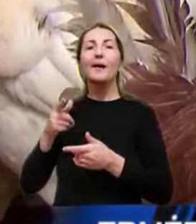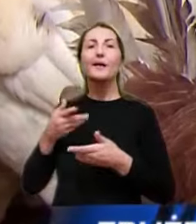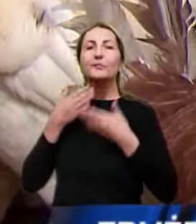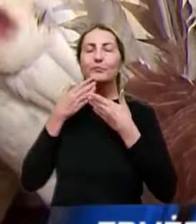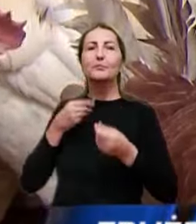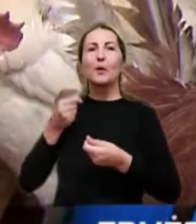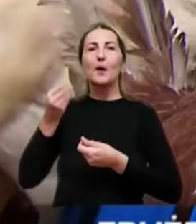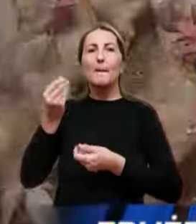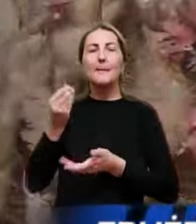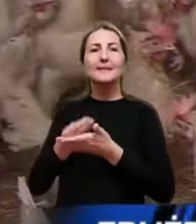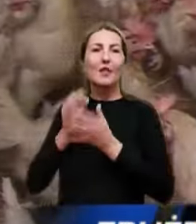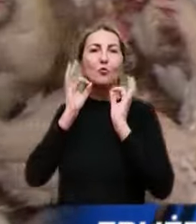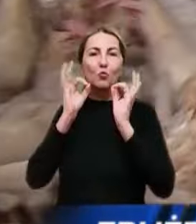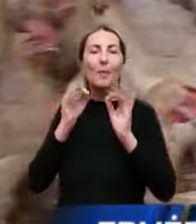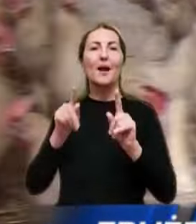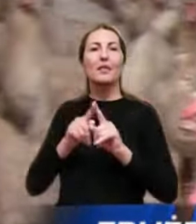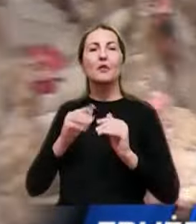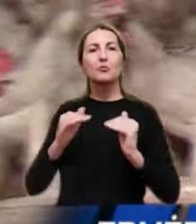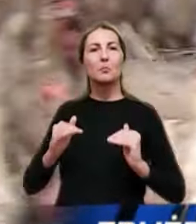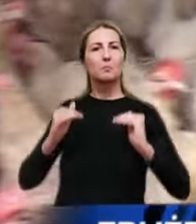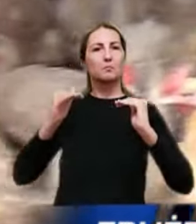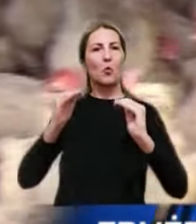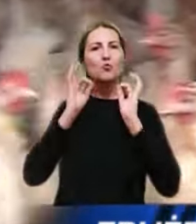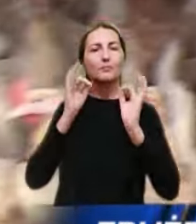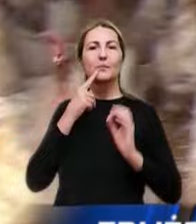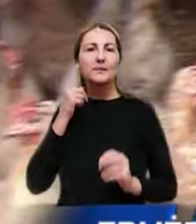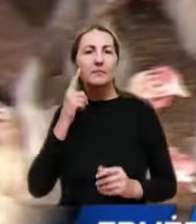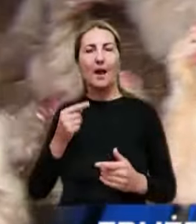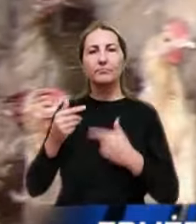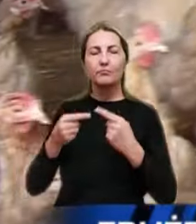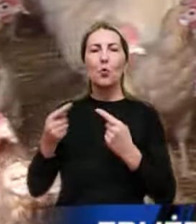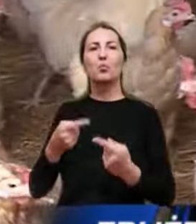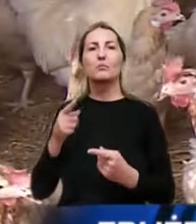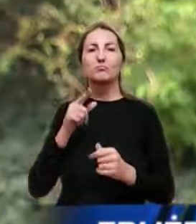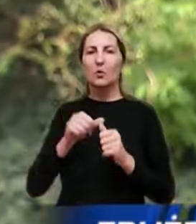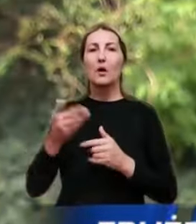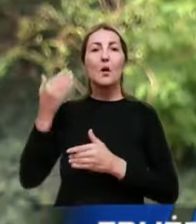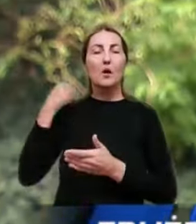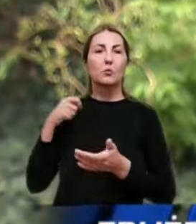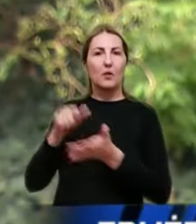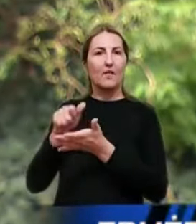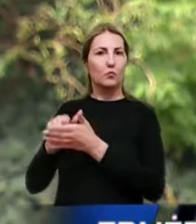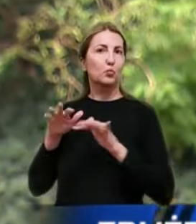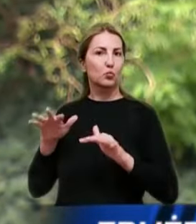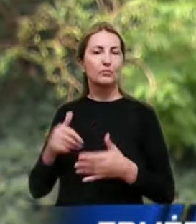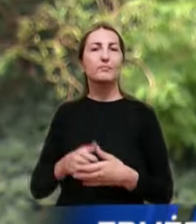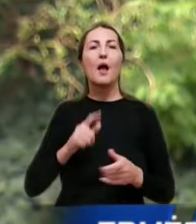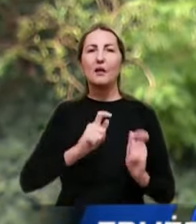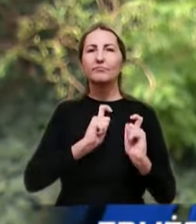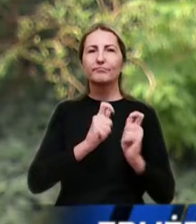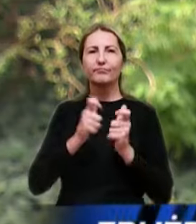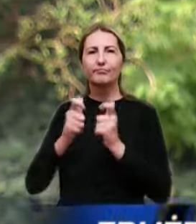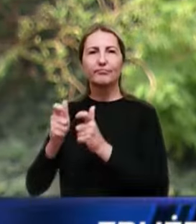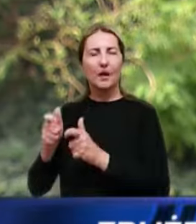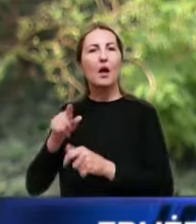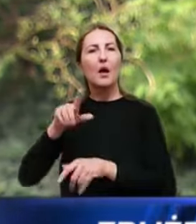i wysoka jakość produktów. W ostatnich latach poczyniono wiele inwestycji. Na fermach towarowych zachowywane